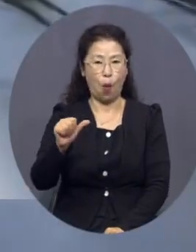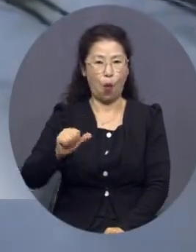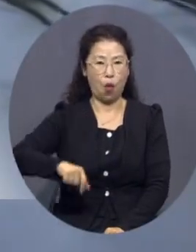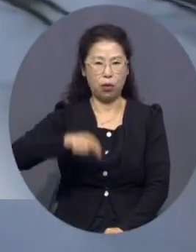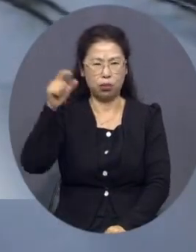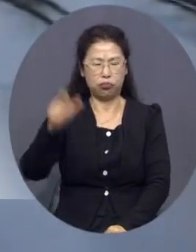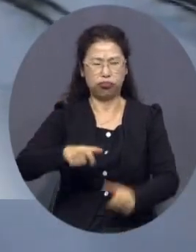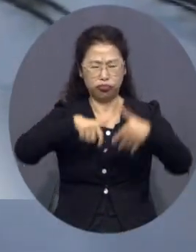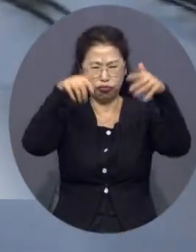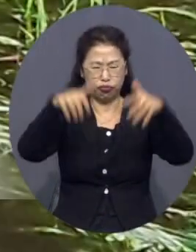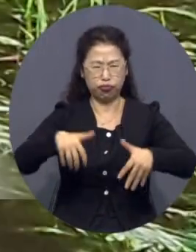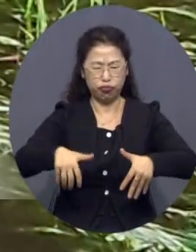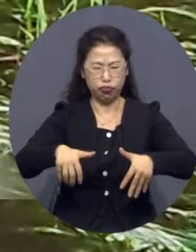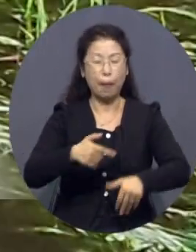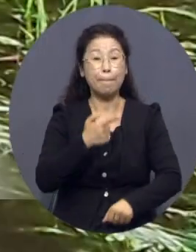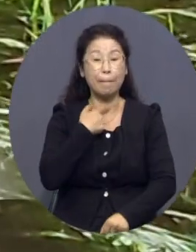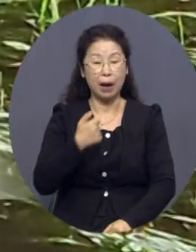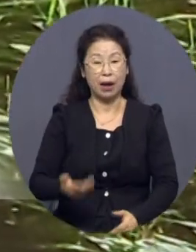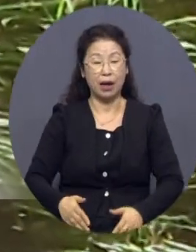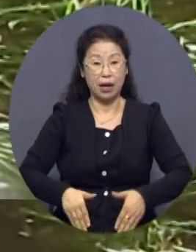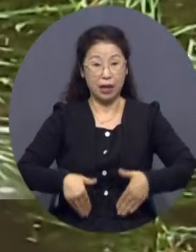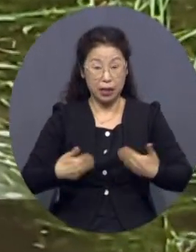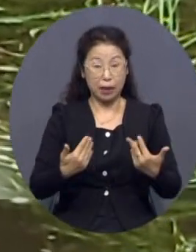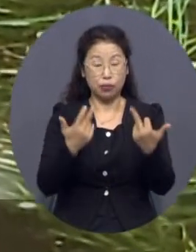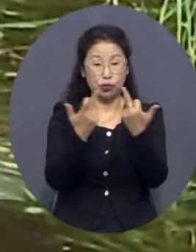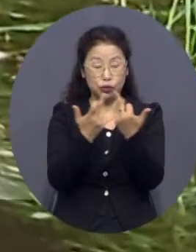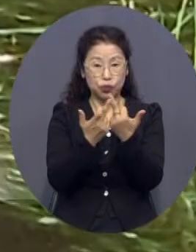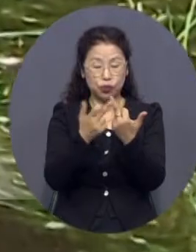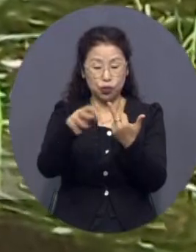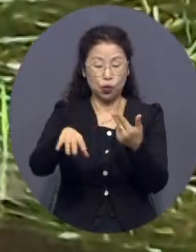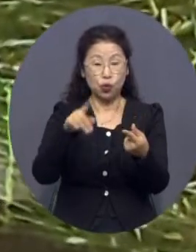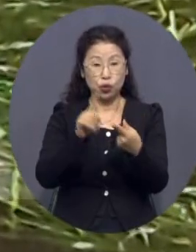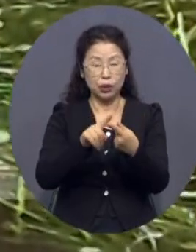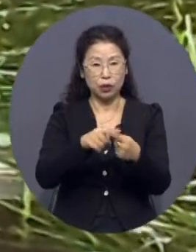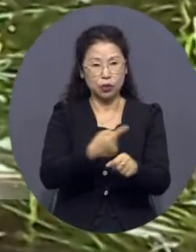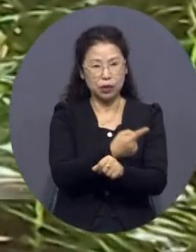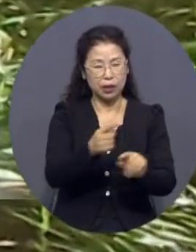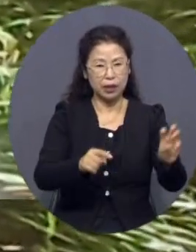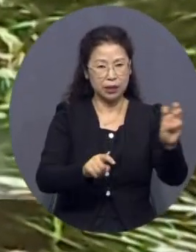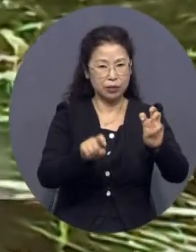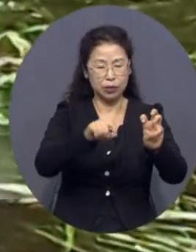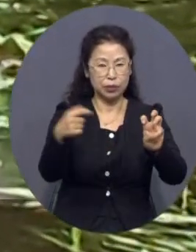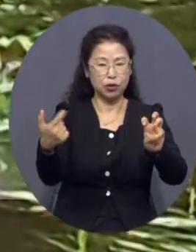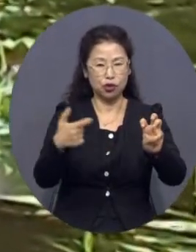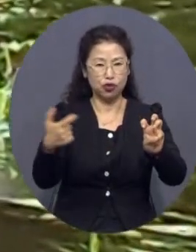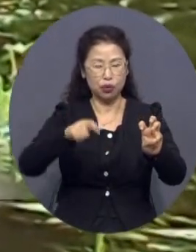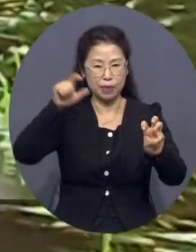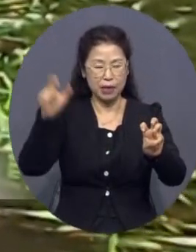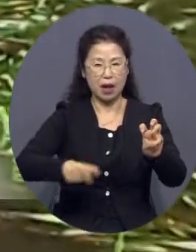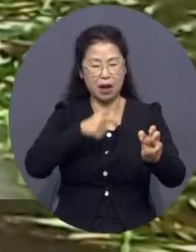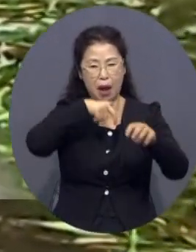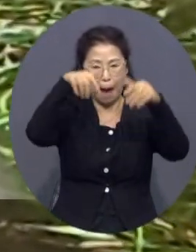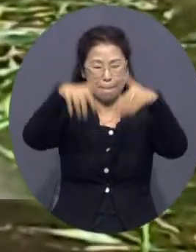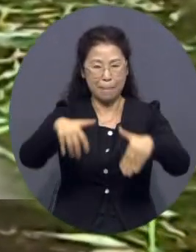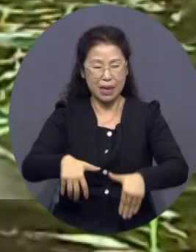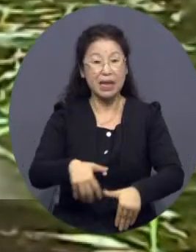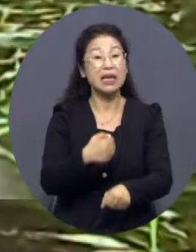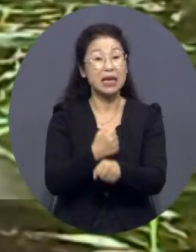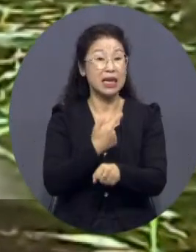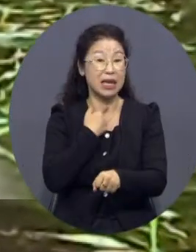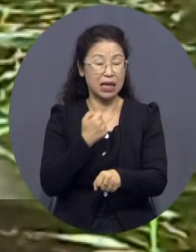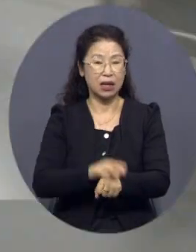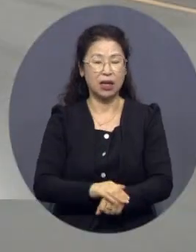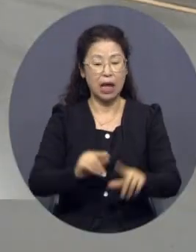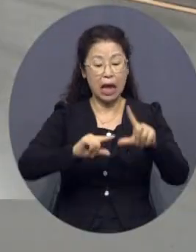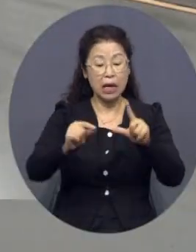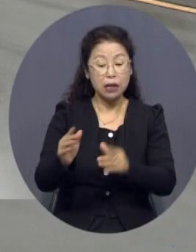폭우가 쏟아졌습니다. 남부와 북부 중산간에도 시간당 30에서 60mm의 강한 소나기가 내렸는데